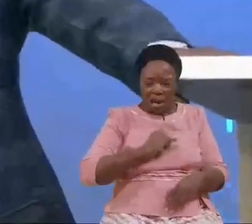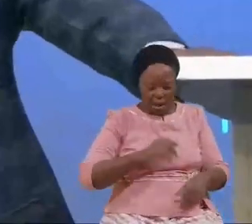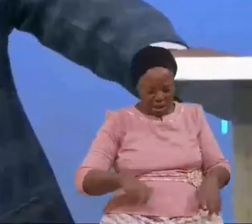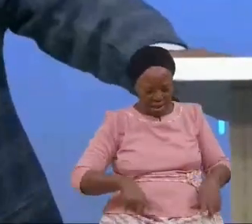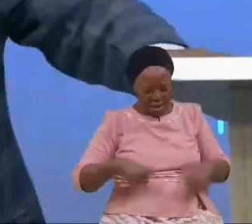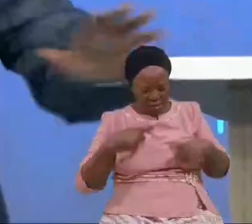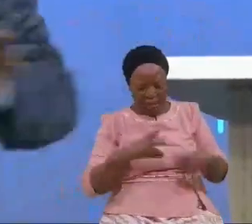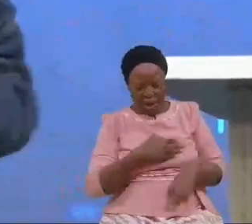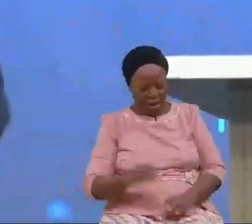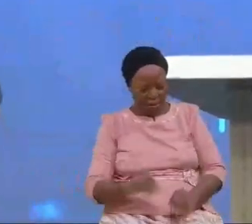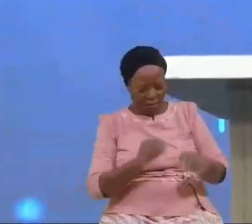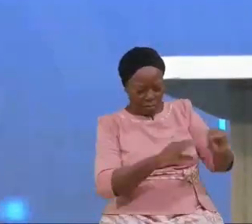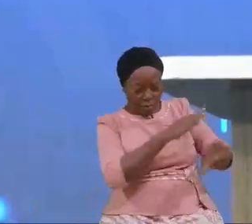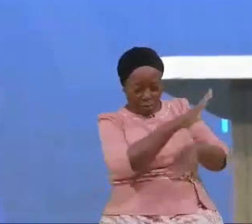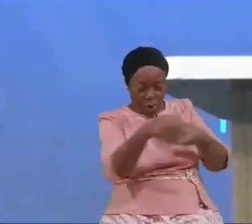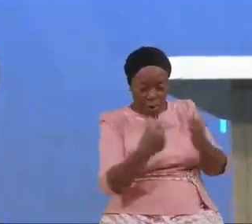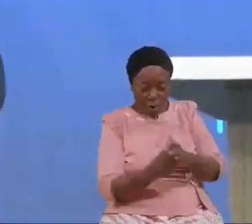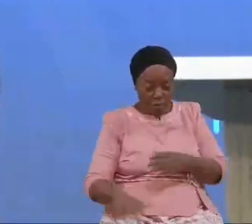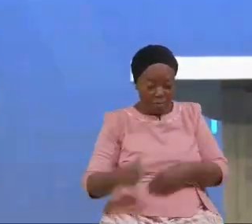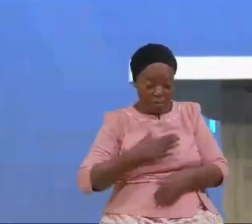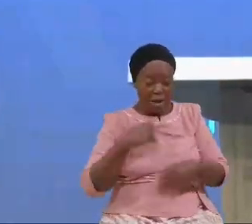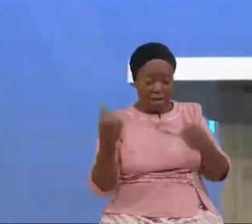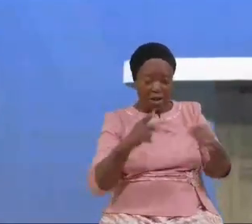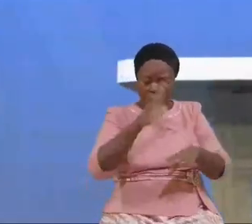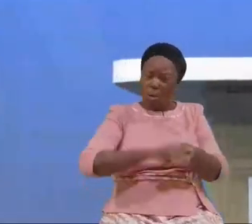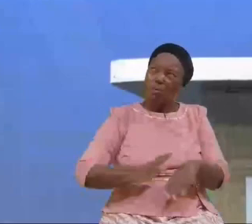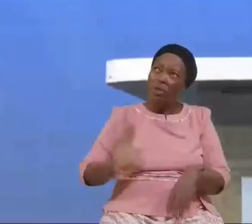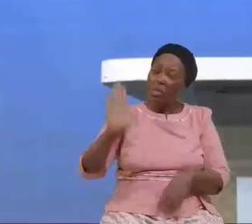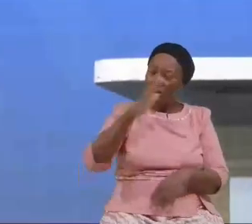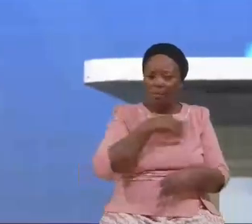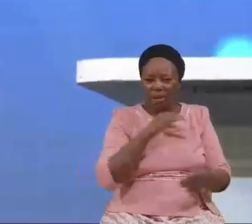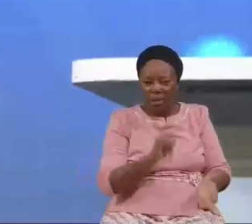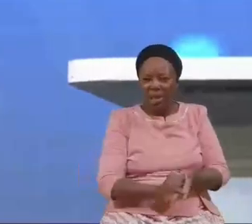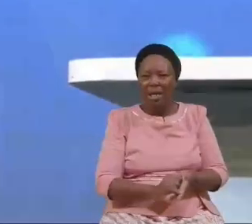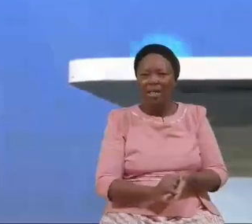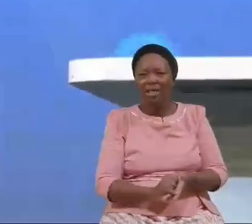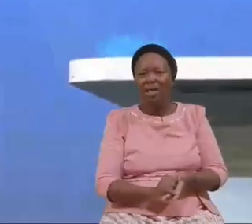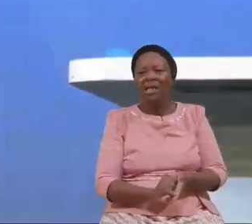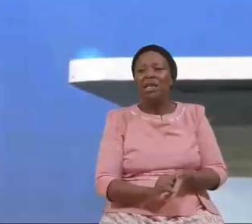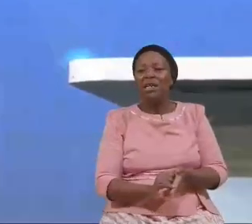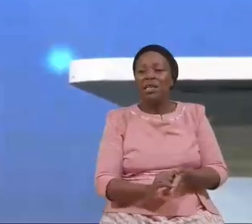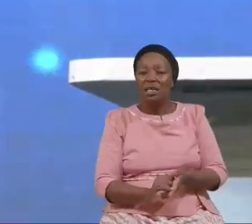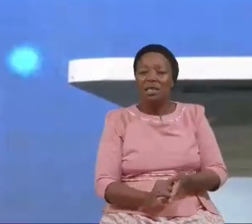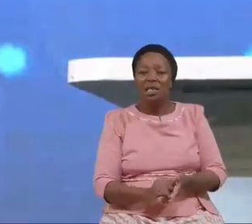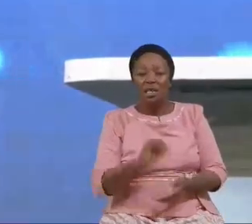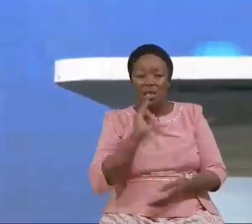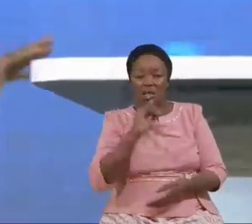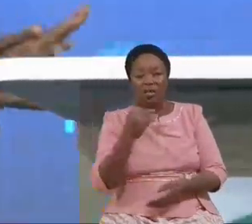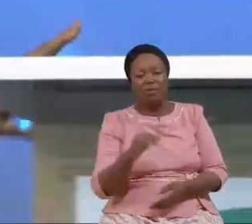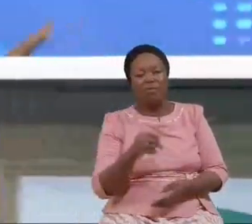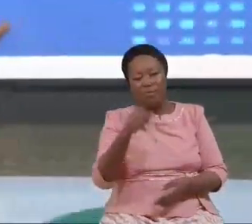mais tous ces péchés sur lui se tape de foi